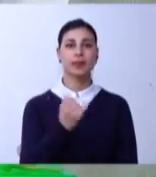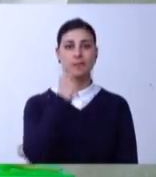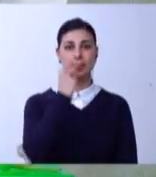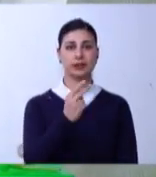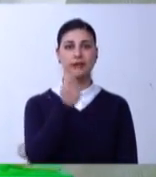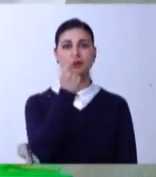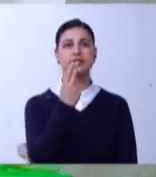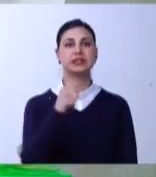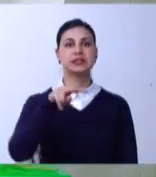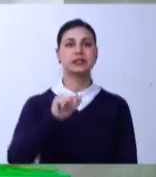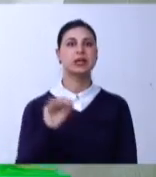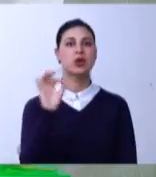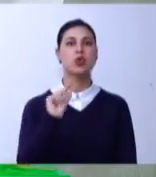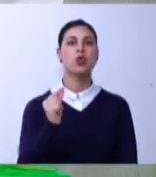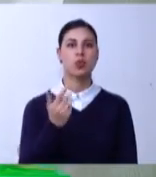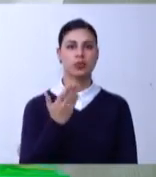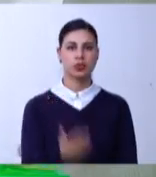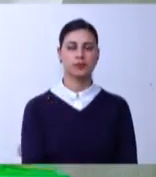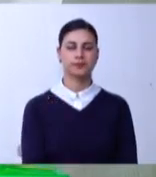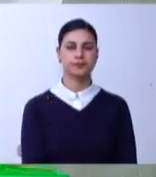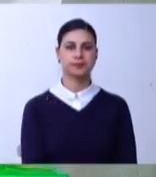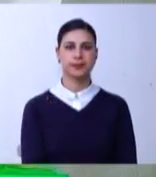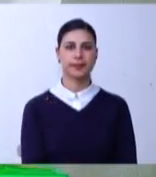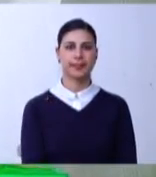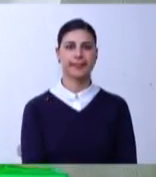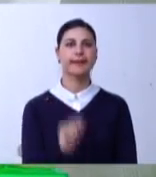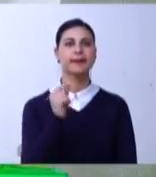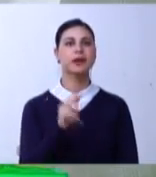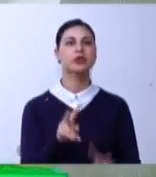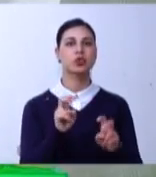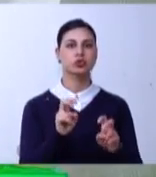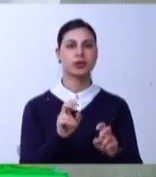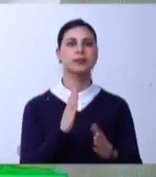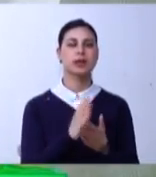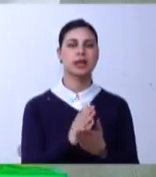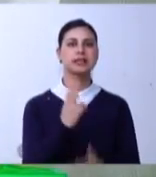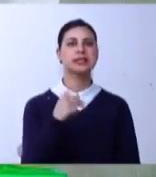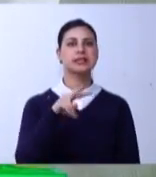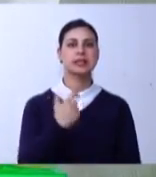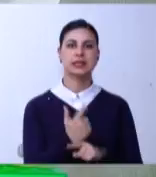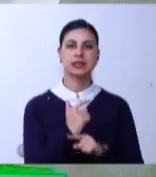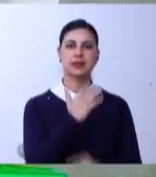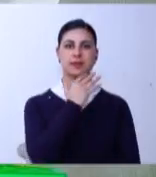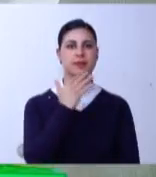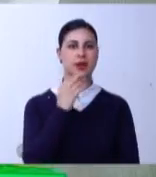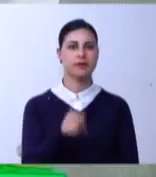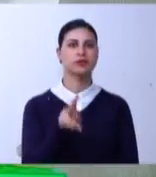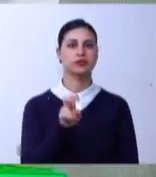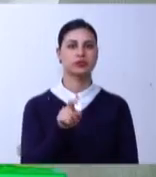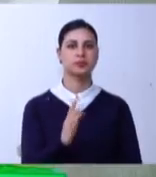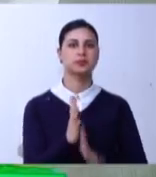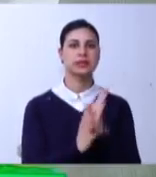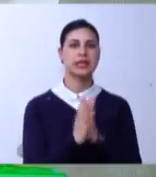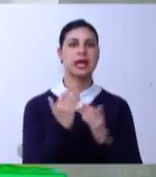ცილოვან ზონაში არის ლობიო, მოგეხსენებათ პარკოსნები განიხილება ცილის უნიკალურ წყაროდ, მცენარეული